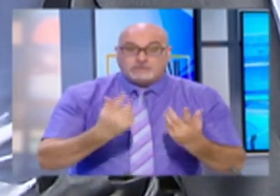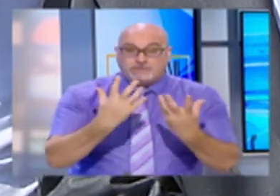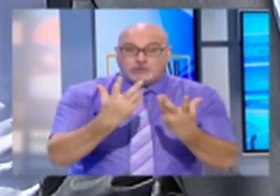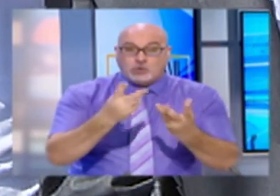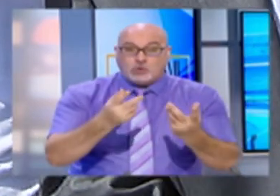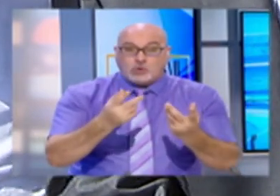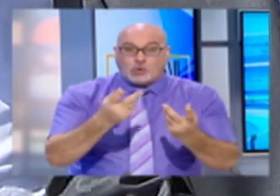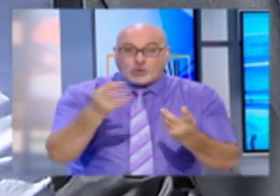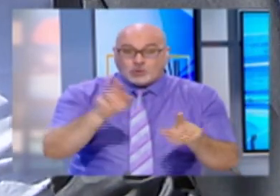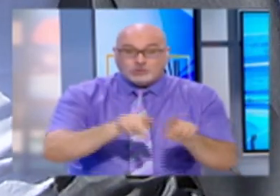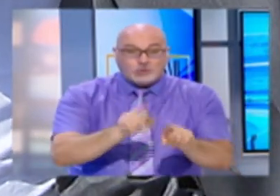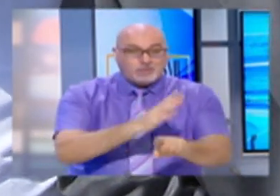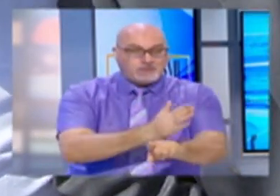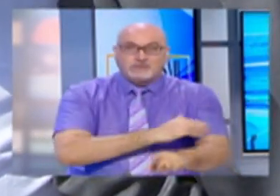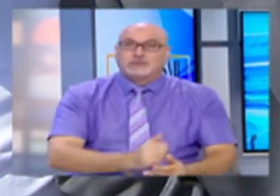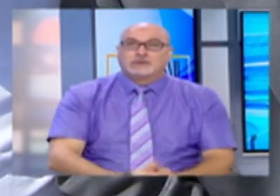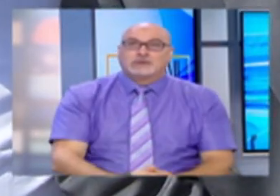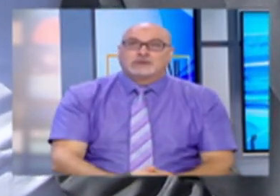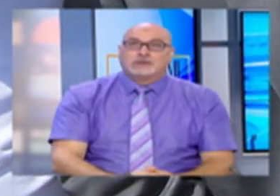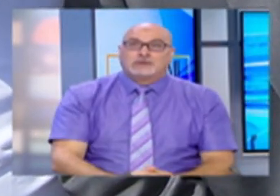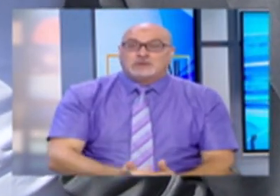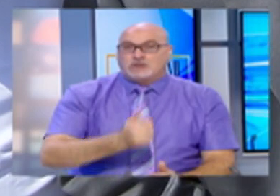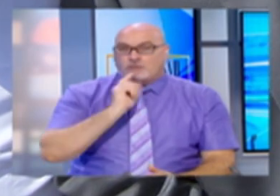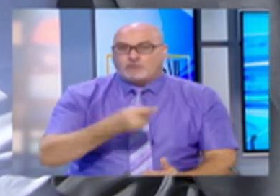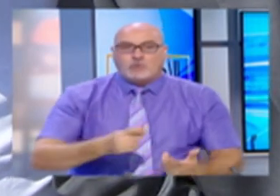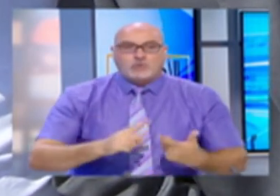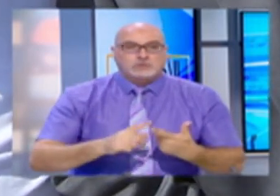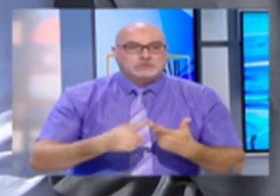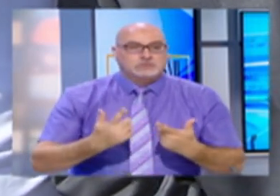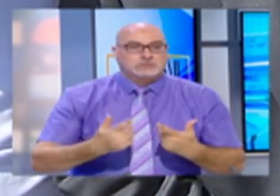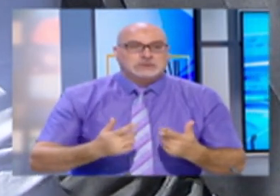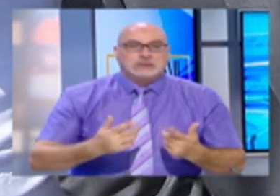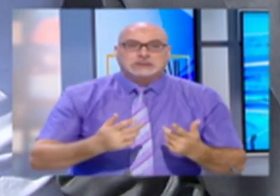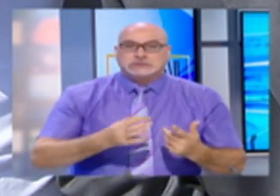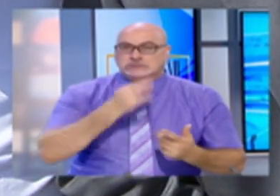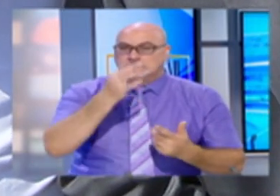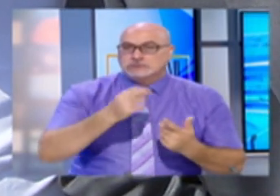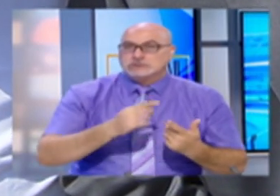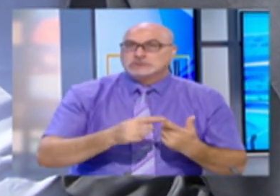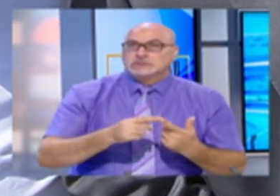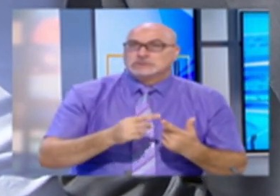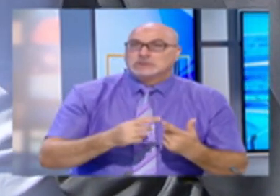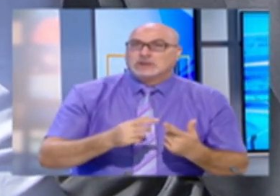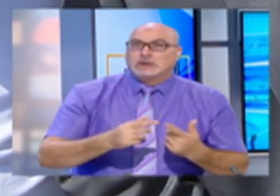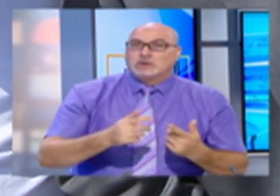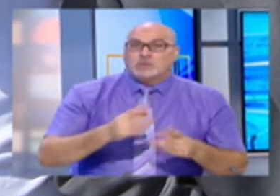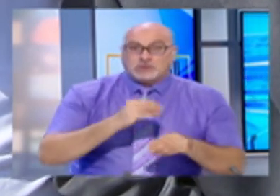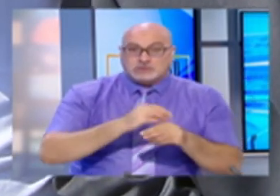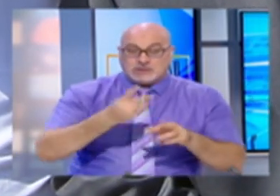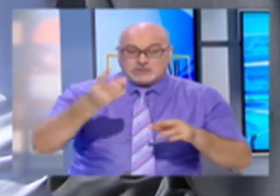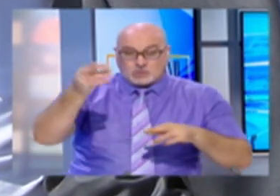والفردية، إذا أردنا قال السيد الأمين العام عجلة الاقتصاد والانعاش الاقتصادي يعاود